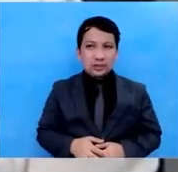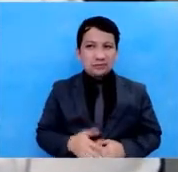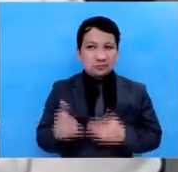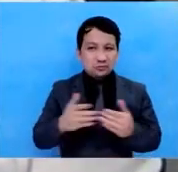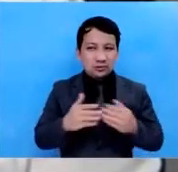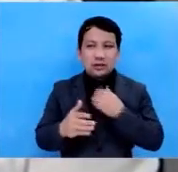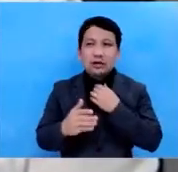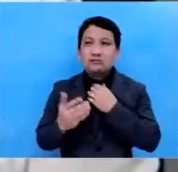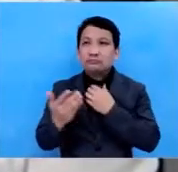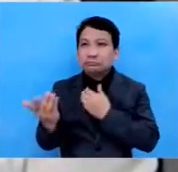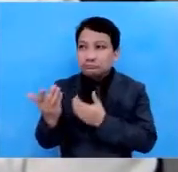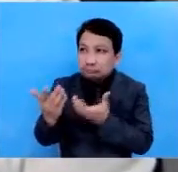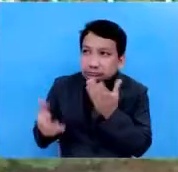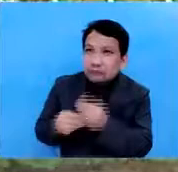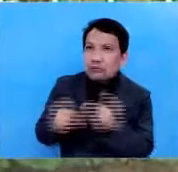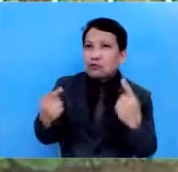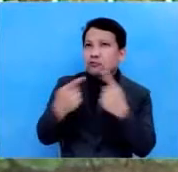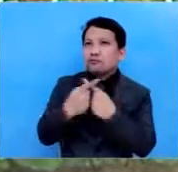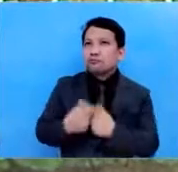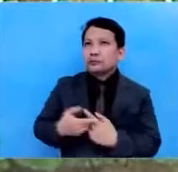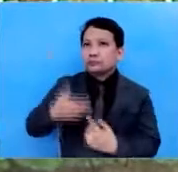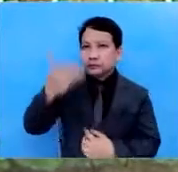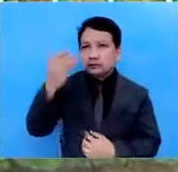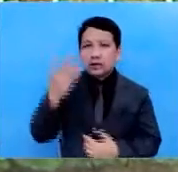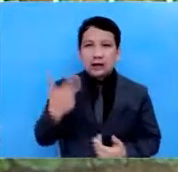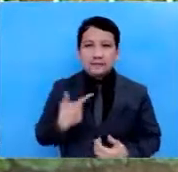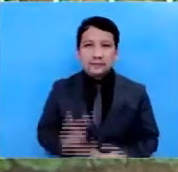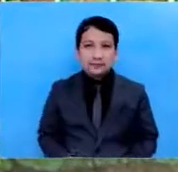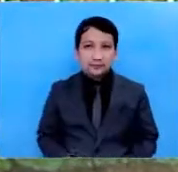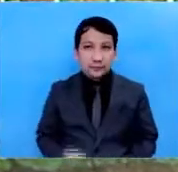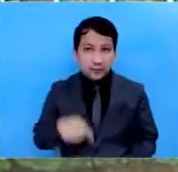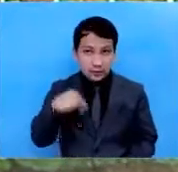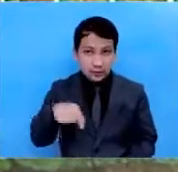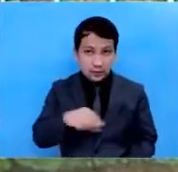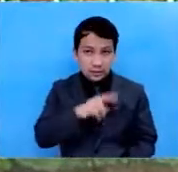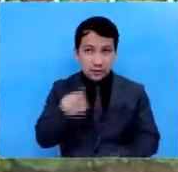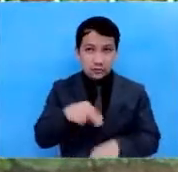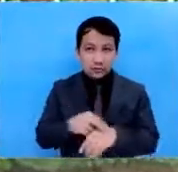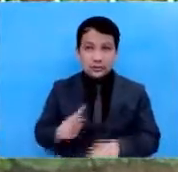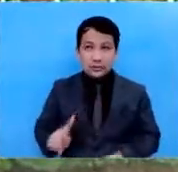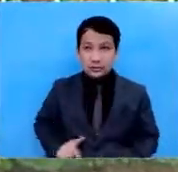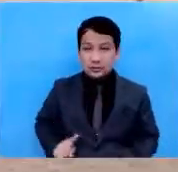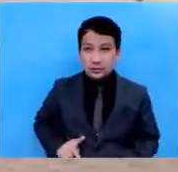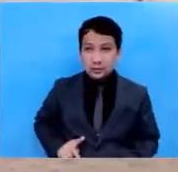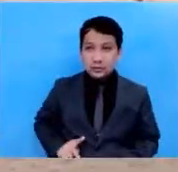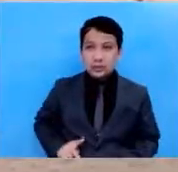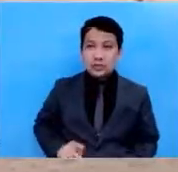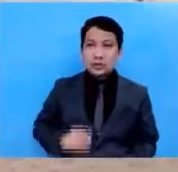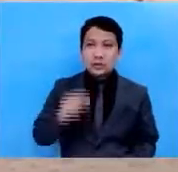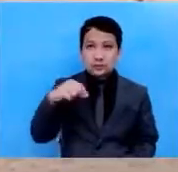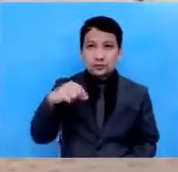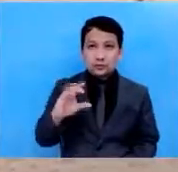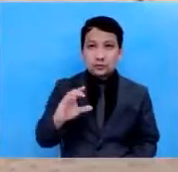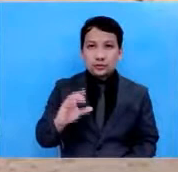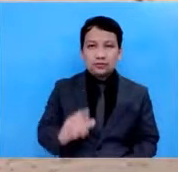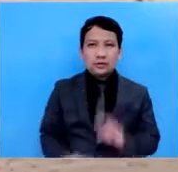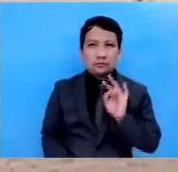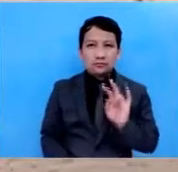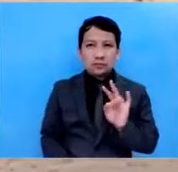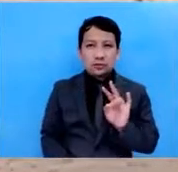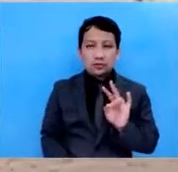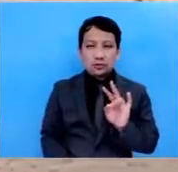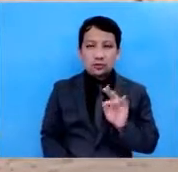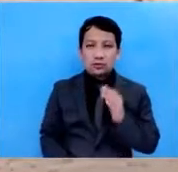with the complications is high. Dito sa National Kidney and Transplant Institute sa QC, 7 pasyente ang naka-admit dahil